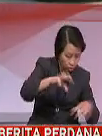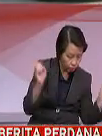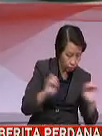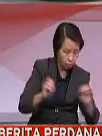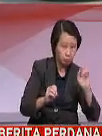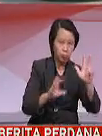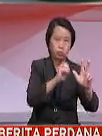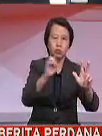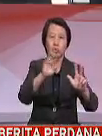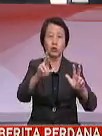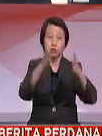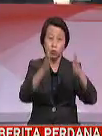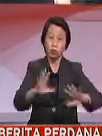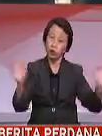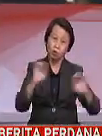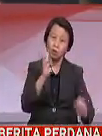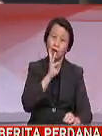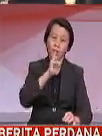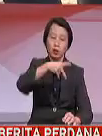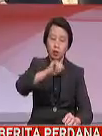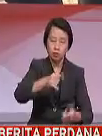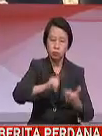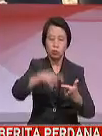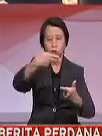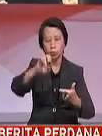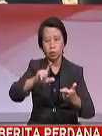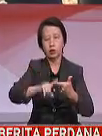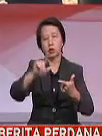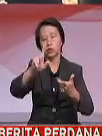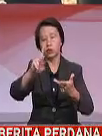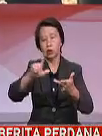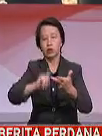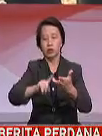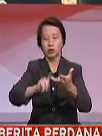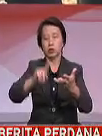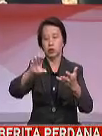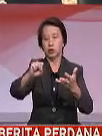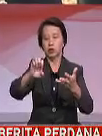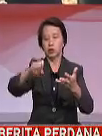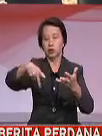309,000 ekar pengguna di Petaling, Hulu Langat, Kuala Langat dan Sepang.